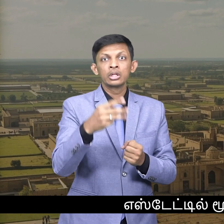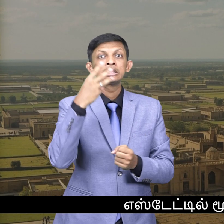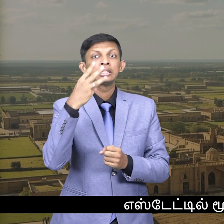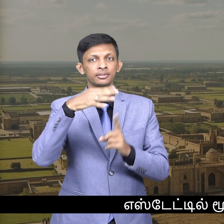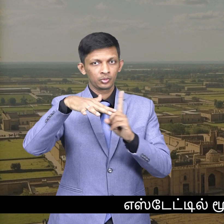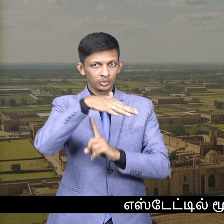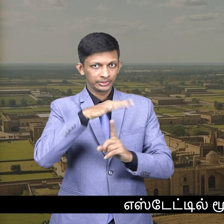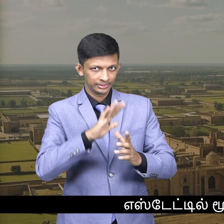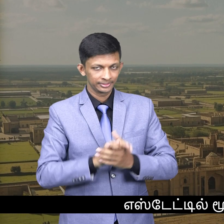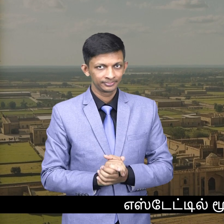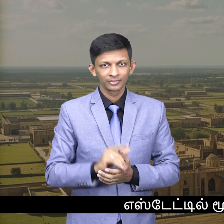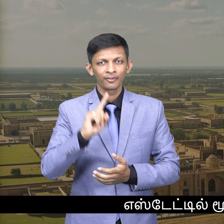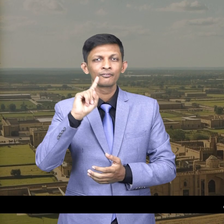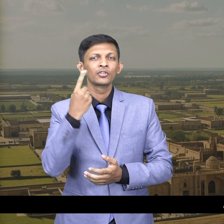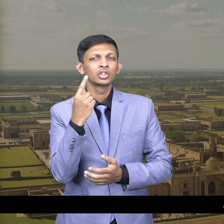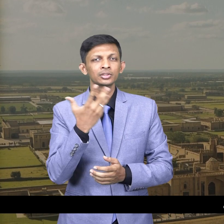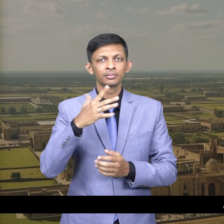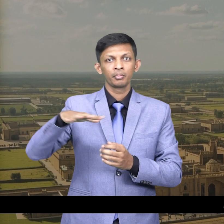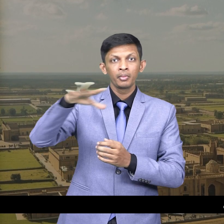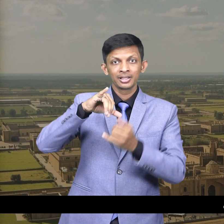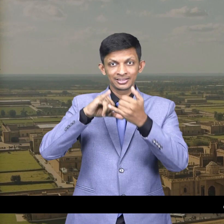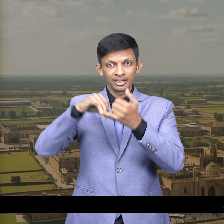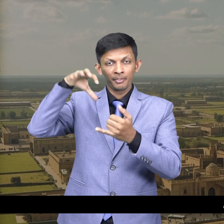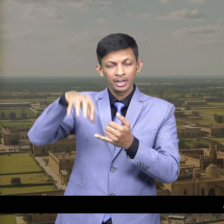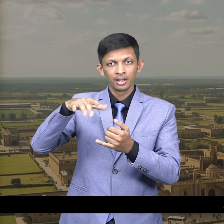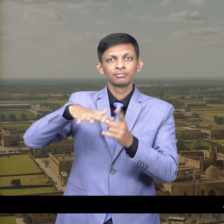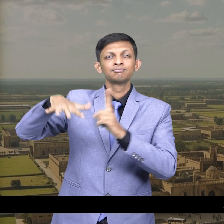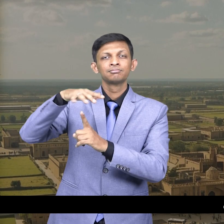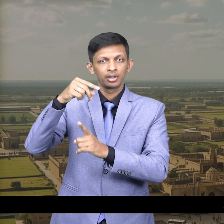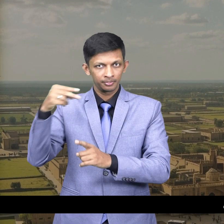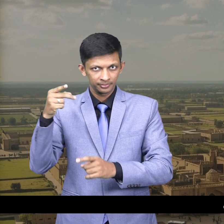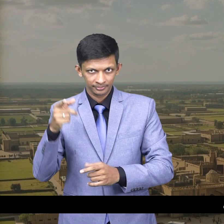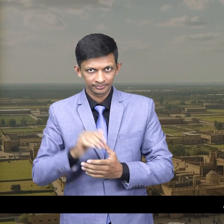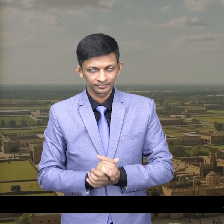பகுதிகள் இருந்தன. சுகூர் பகுதி,